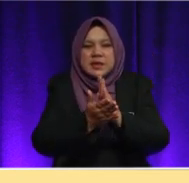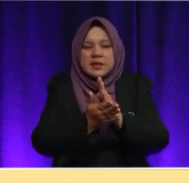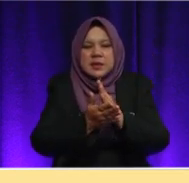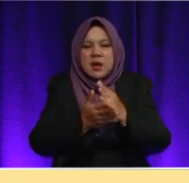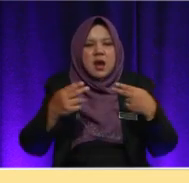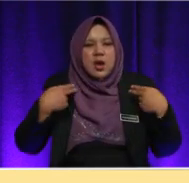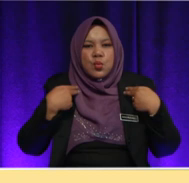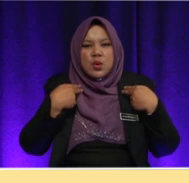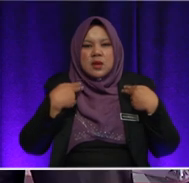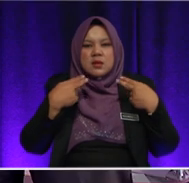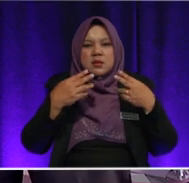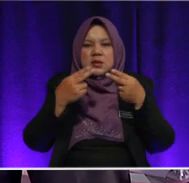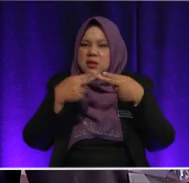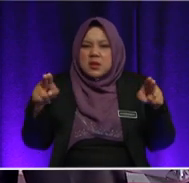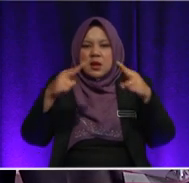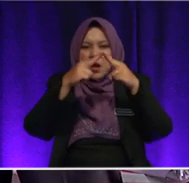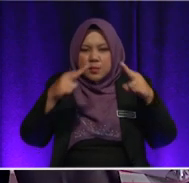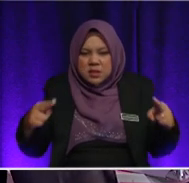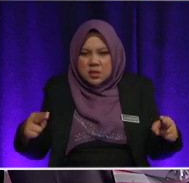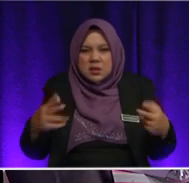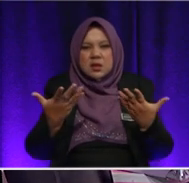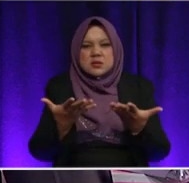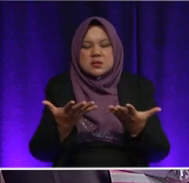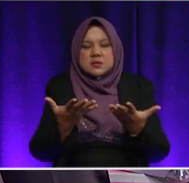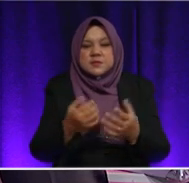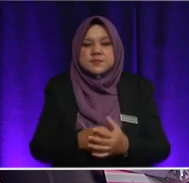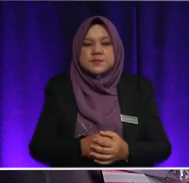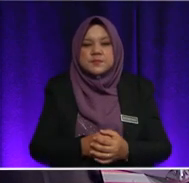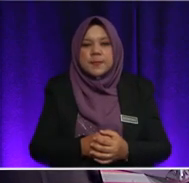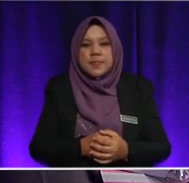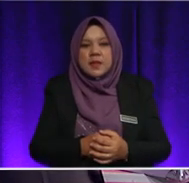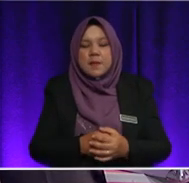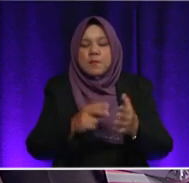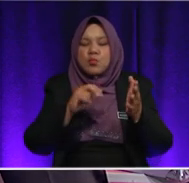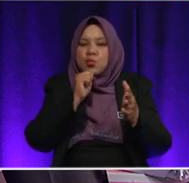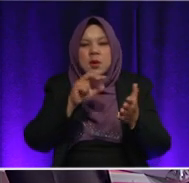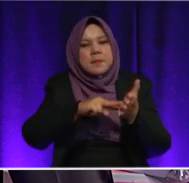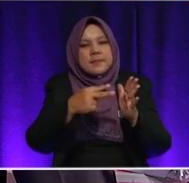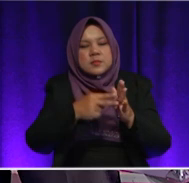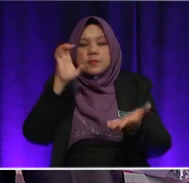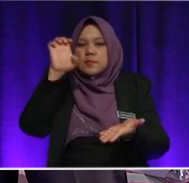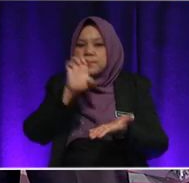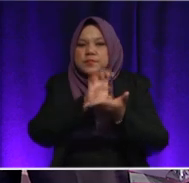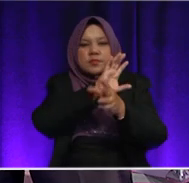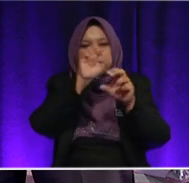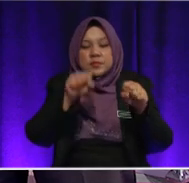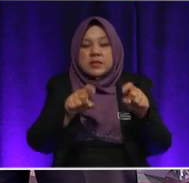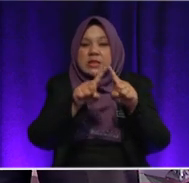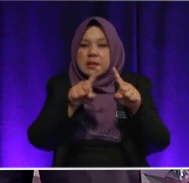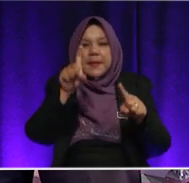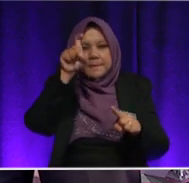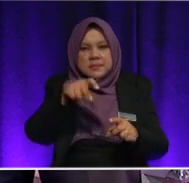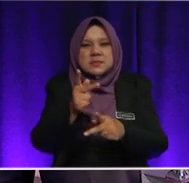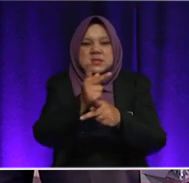hmm saat ini tidak terawat bukan bermaksud tidak boleh dilakukan boleh tapi kita Kawal dengan